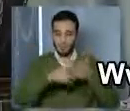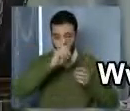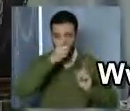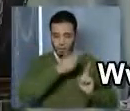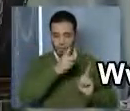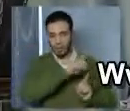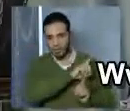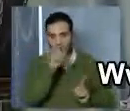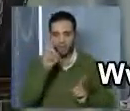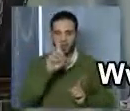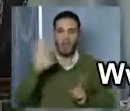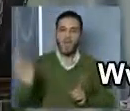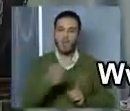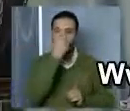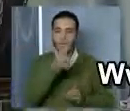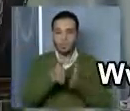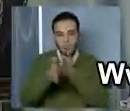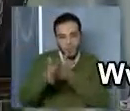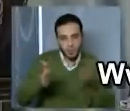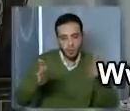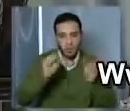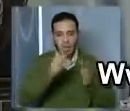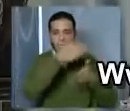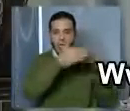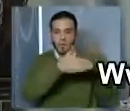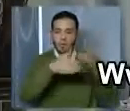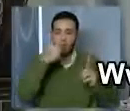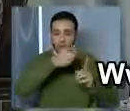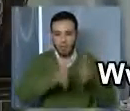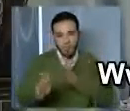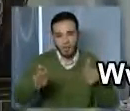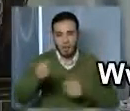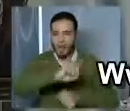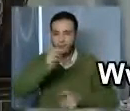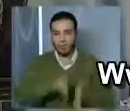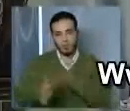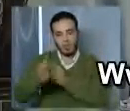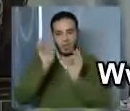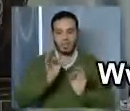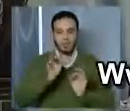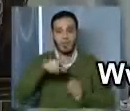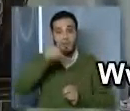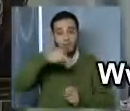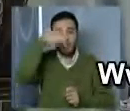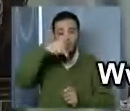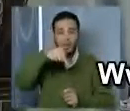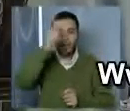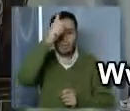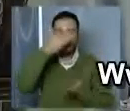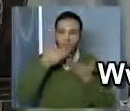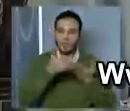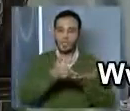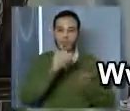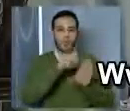ومن يرغب عن ملة إبراهيم إلا من سفه نفسه ولقد اصطفيناه في الدنيا وأنه في الآخرة لمن الصالحين إذ قال له